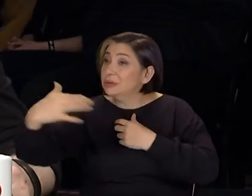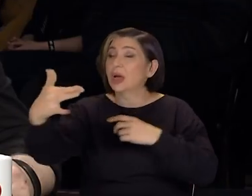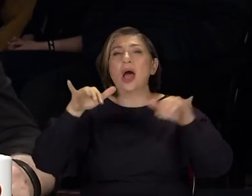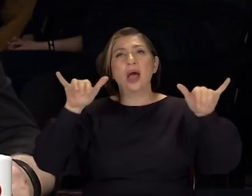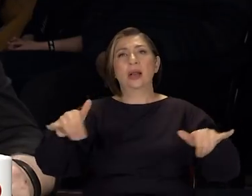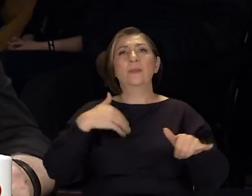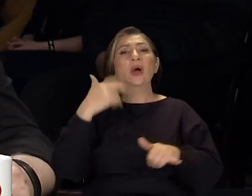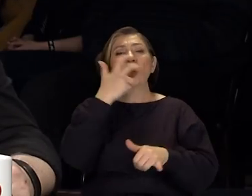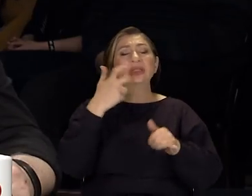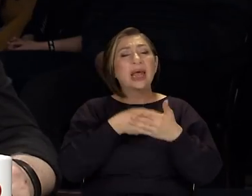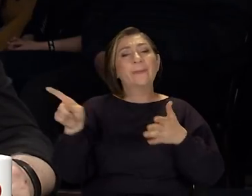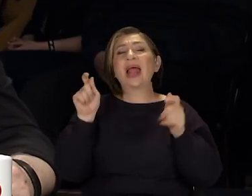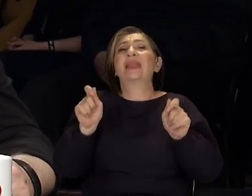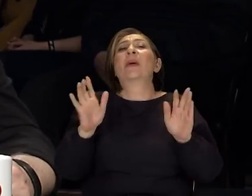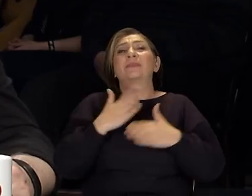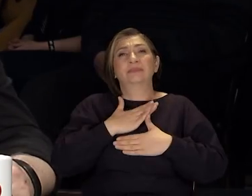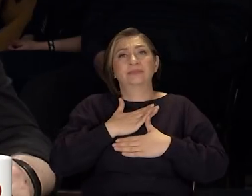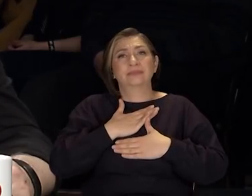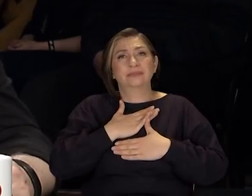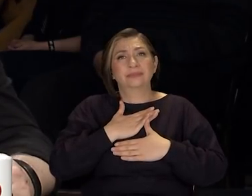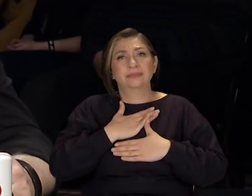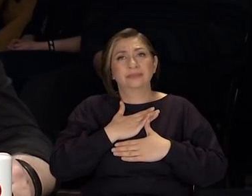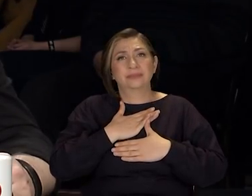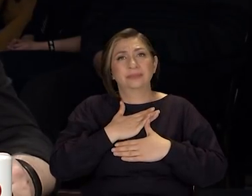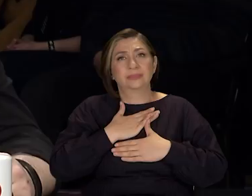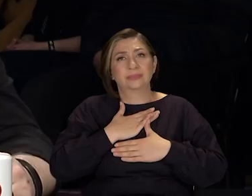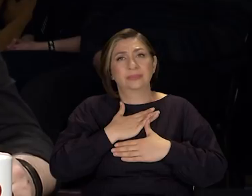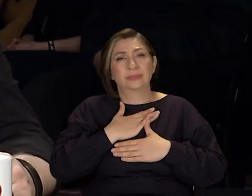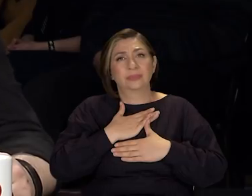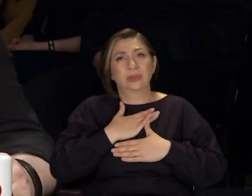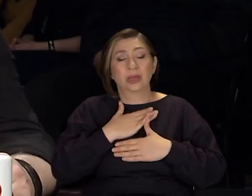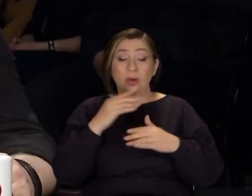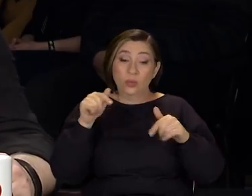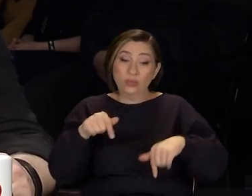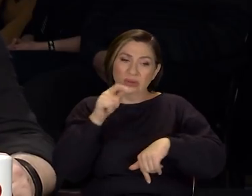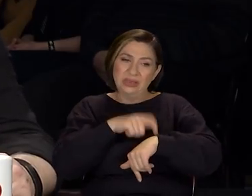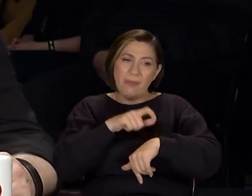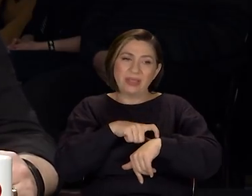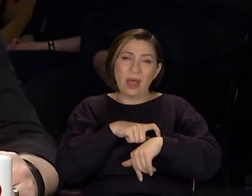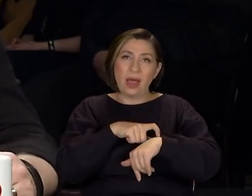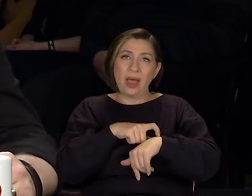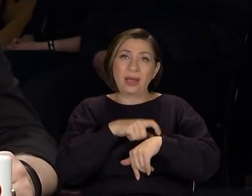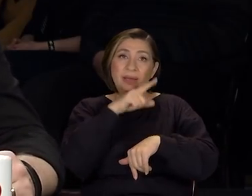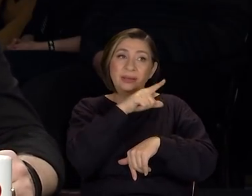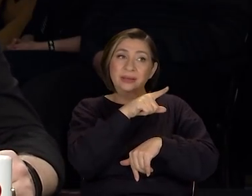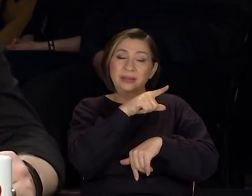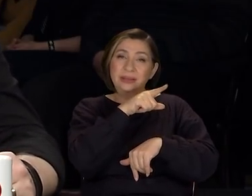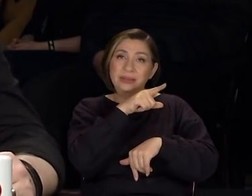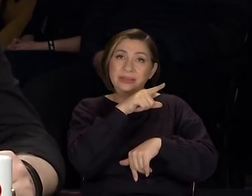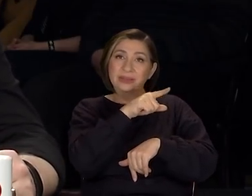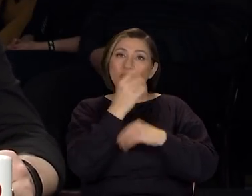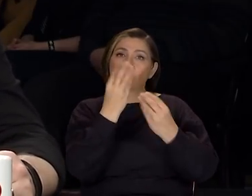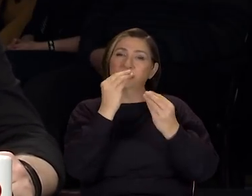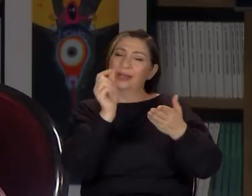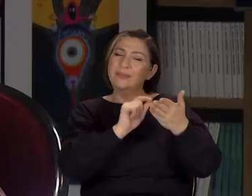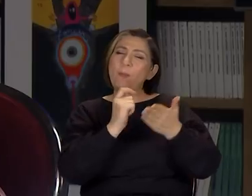etmem. Onun için şeydir. Tabii bu dönemde sizin çok